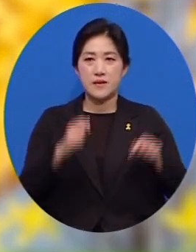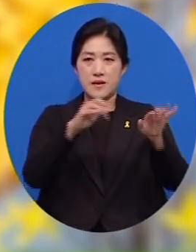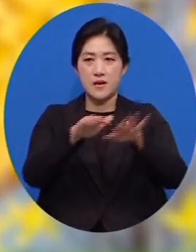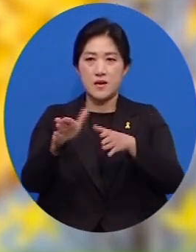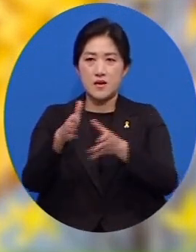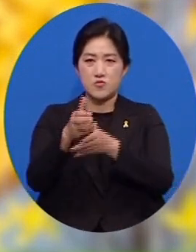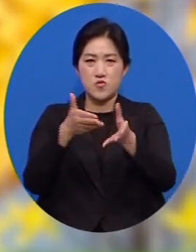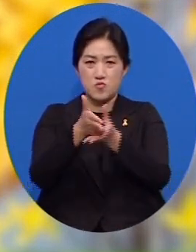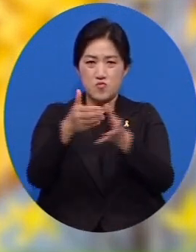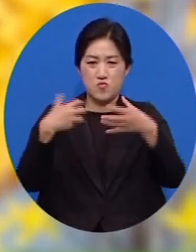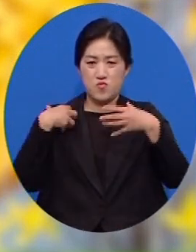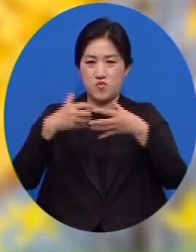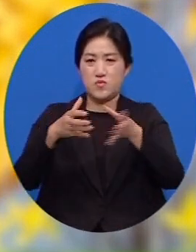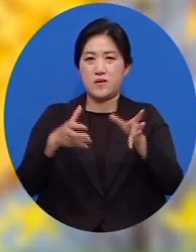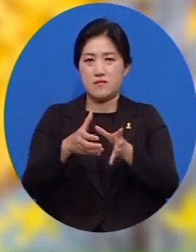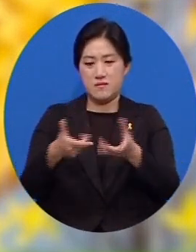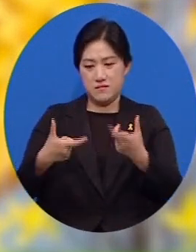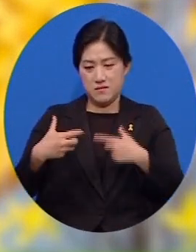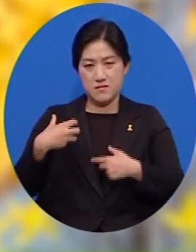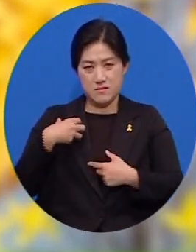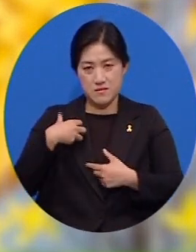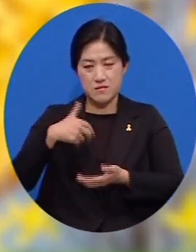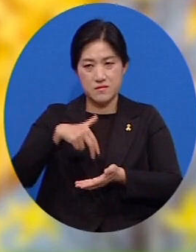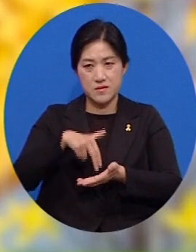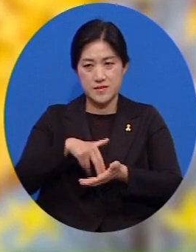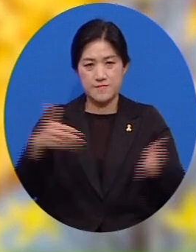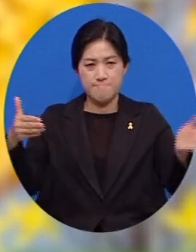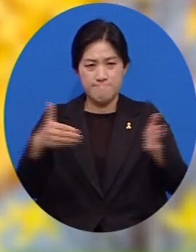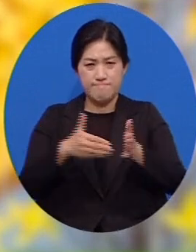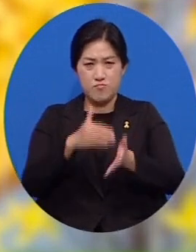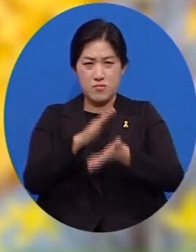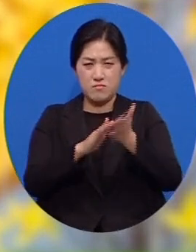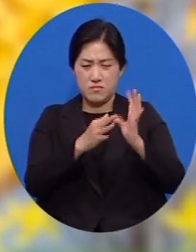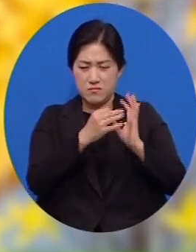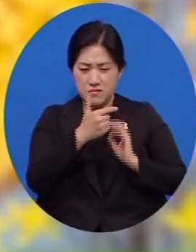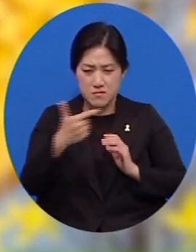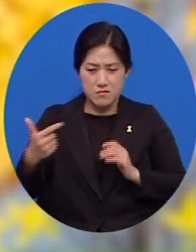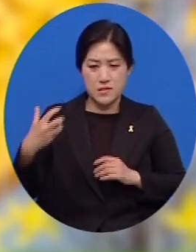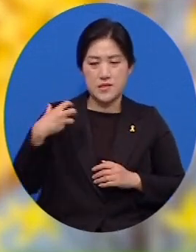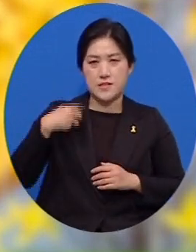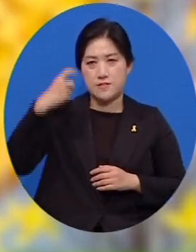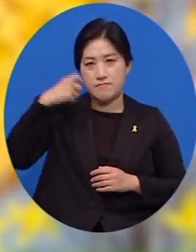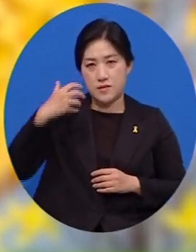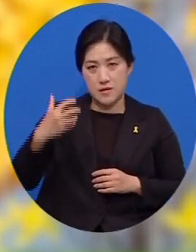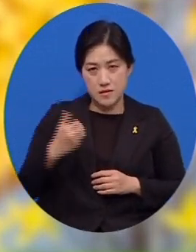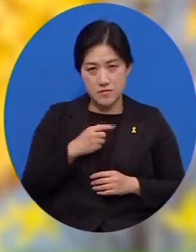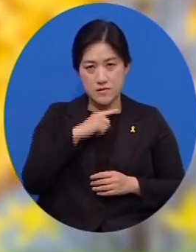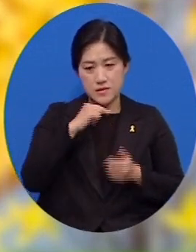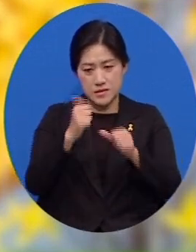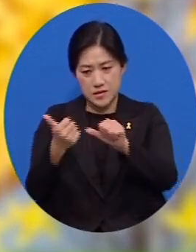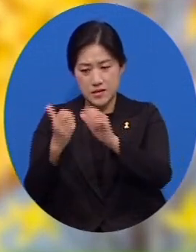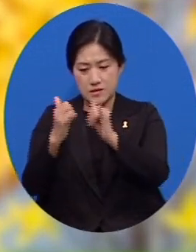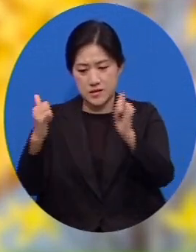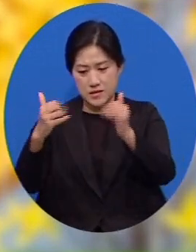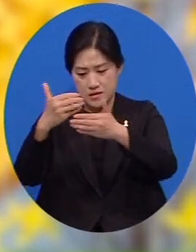해양수산부 장관으로서 무한한 책임감을 느끼며 희생자